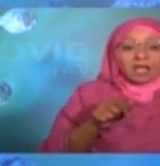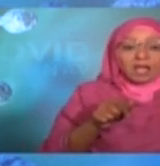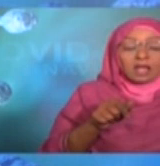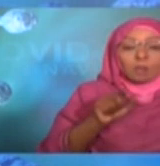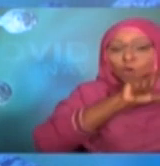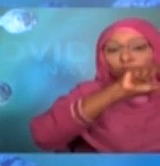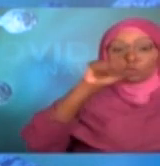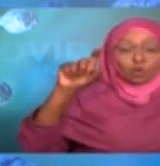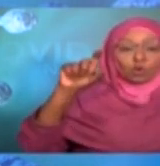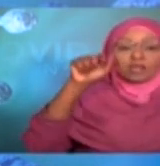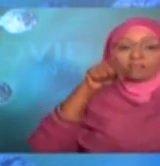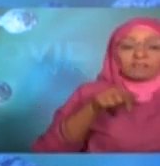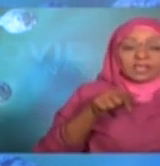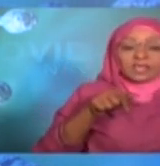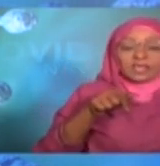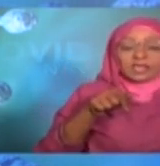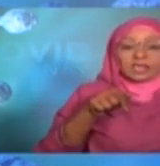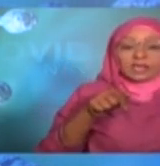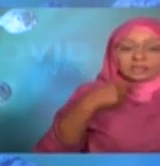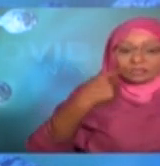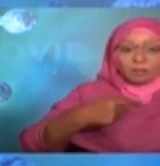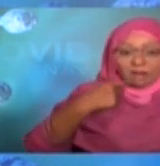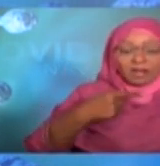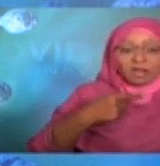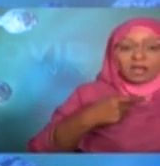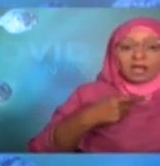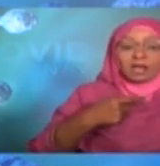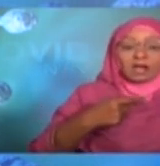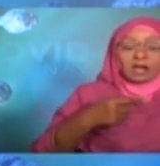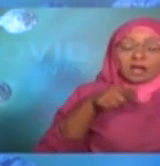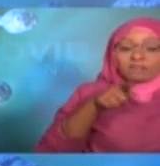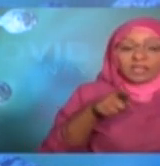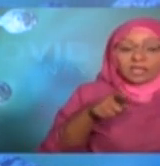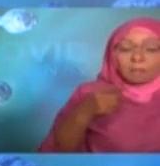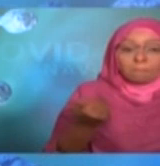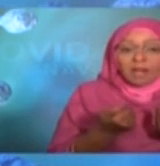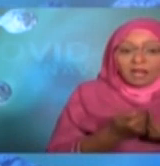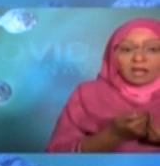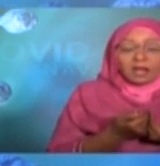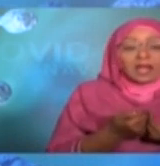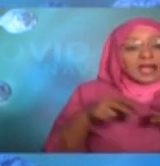يعني بهذه الطريقة مع ظروف العيد